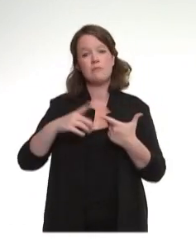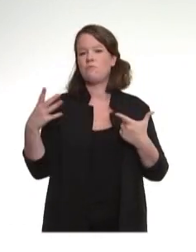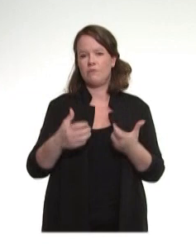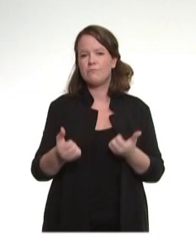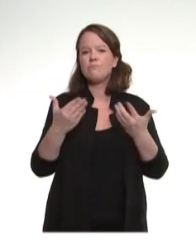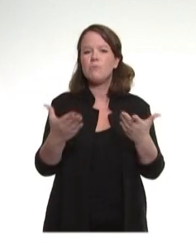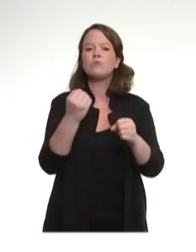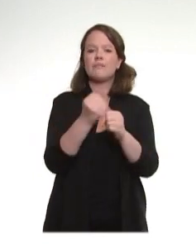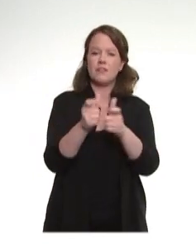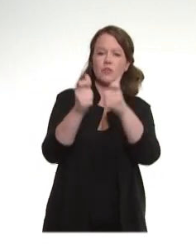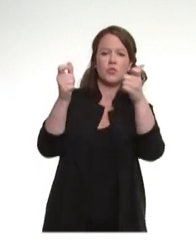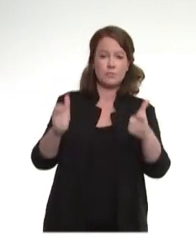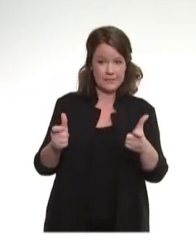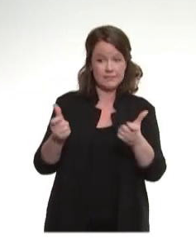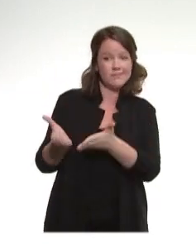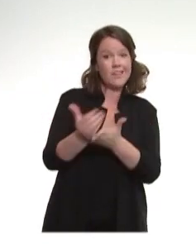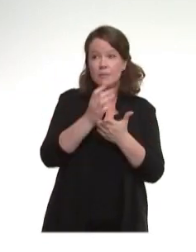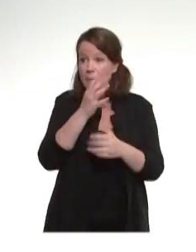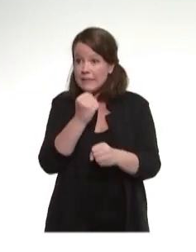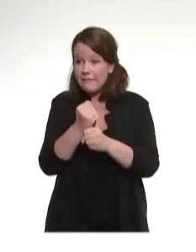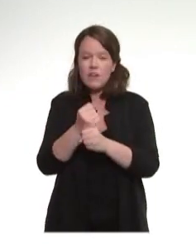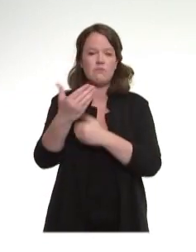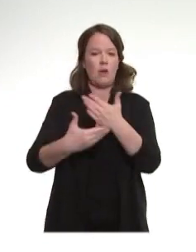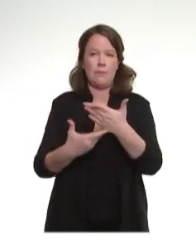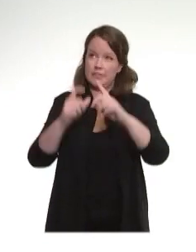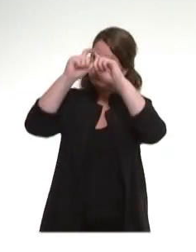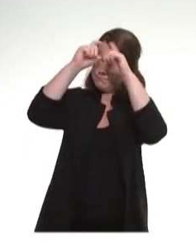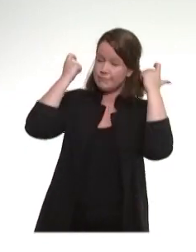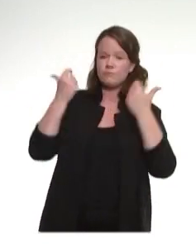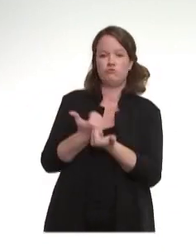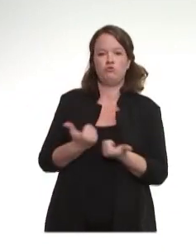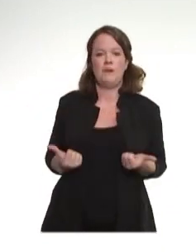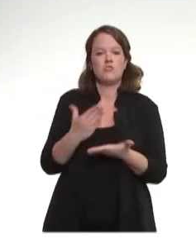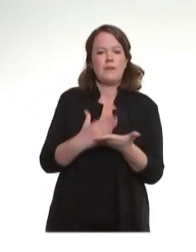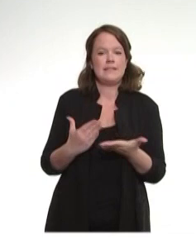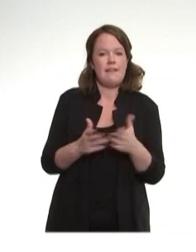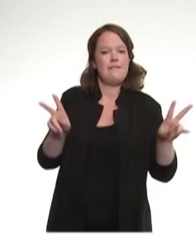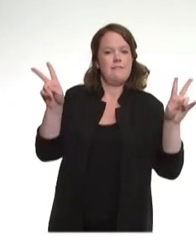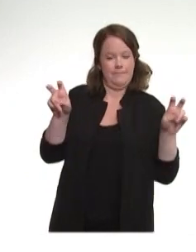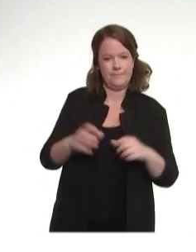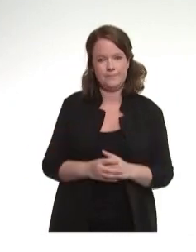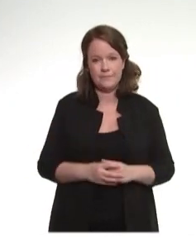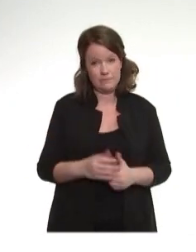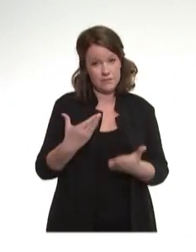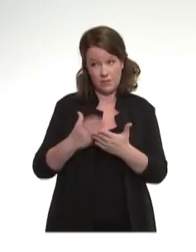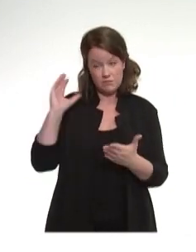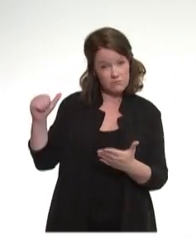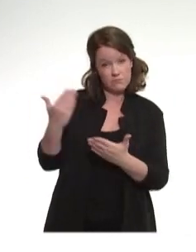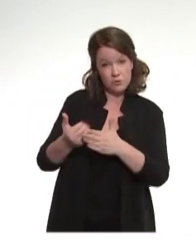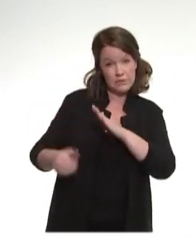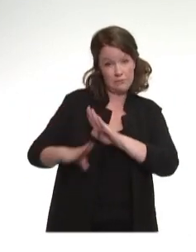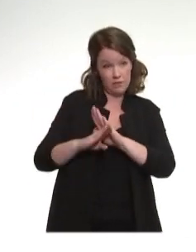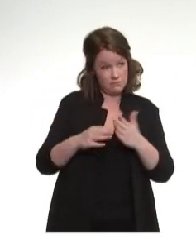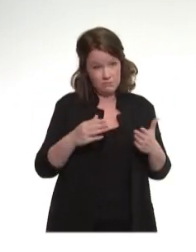le chômage partiel a permis d'éviter des centaines de milliers de licenciements et je pense qu'il est conforme à l'idée que nous nous faisons notre modèle